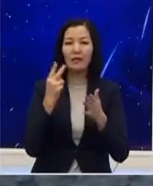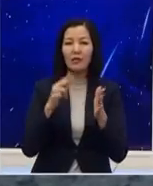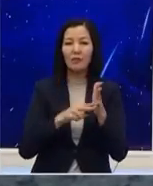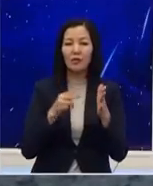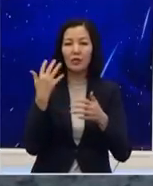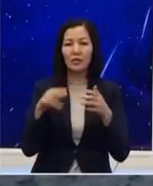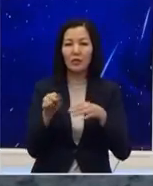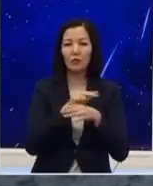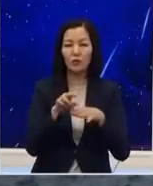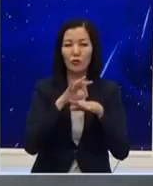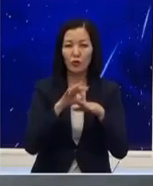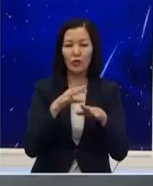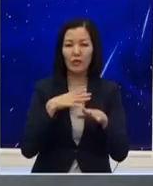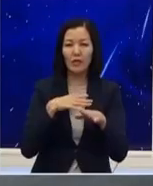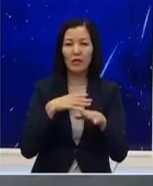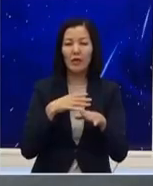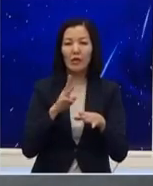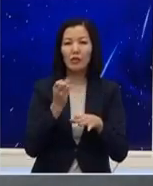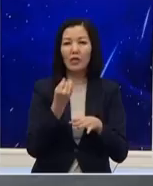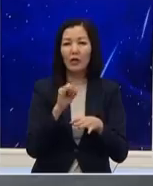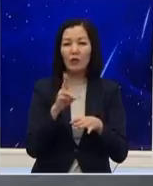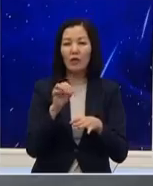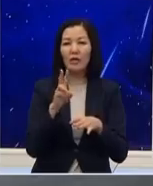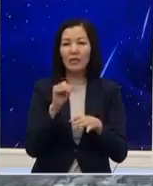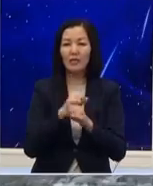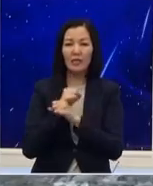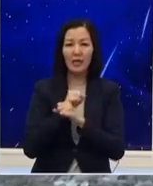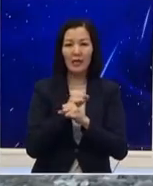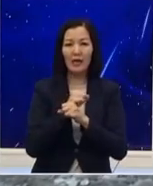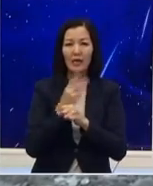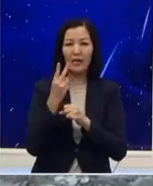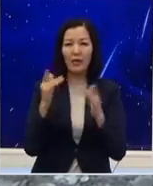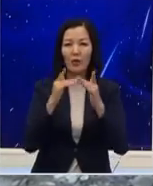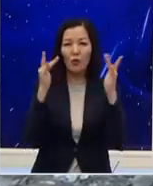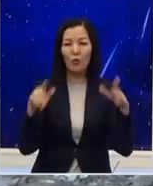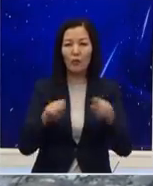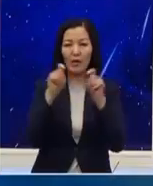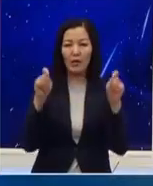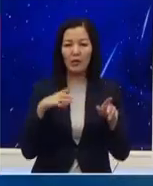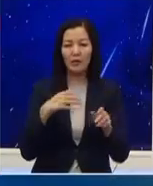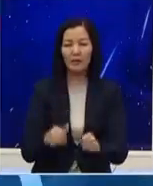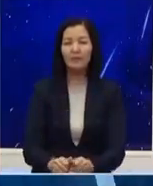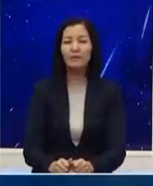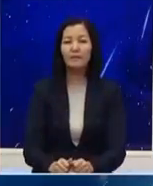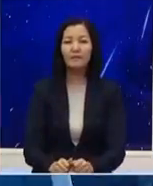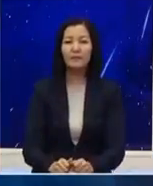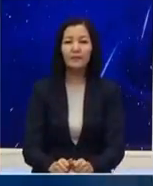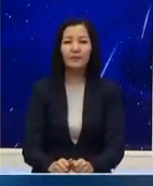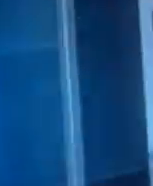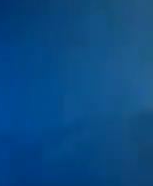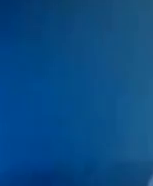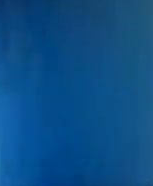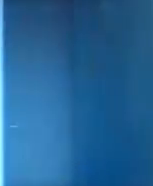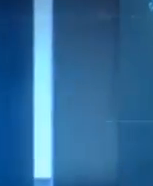көшеге орташа жөндеу жұмыстары жүргізіліп, Шайқорған, Қызылтас саяжайларындағы қос көпір қолданысқа берілді. Елдана Серікбайқызы, Хабит